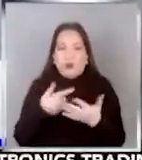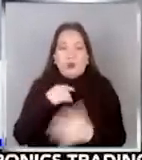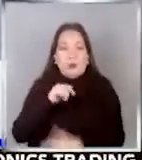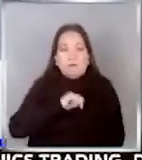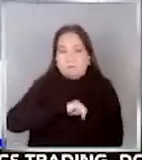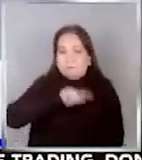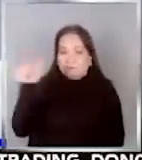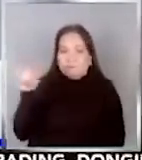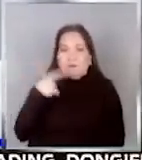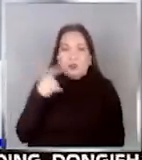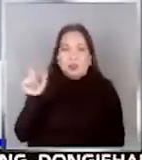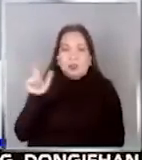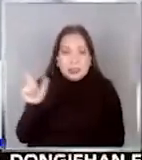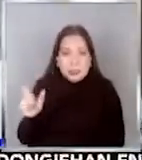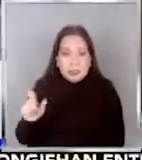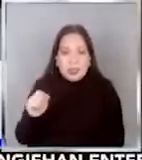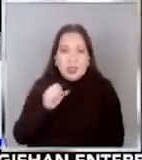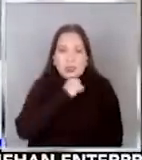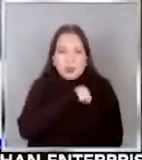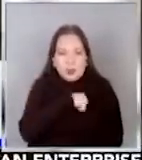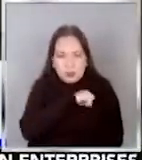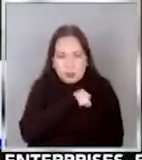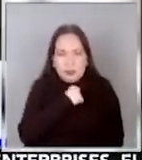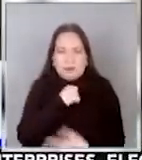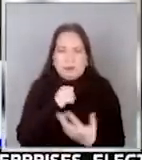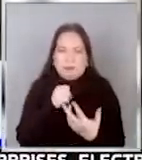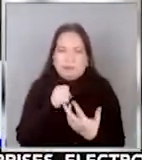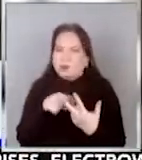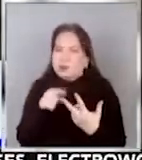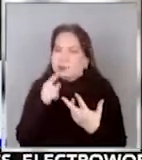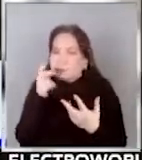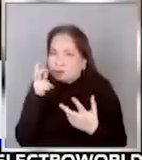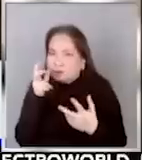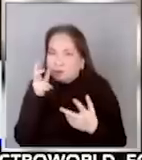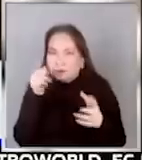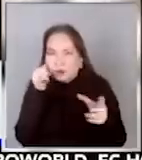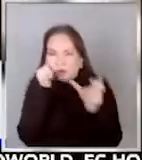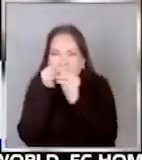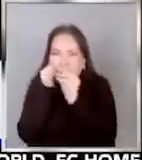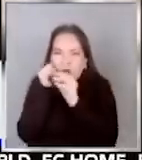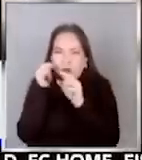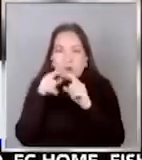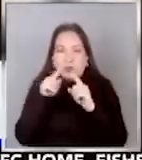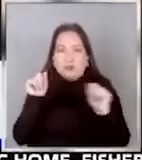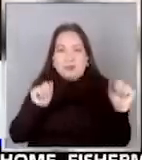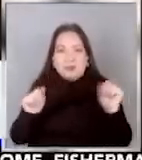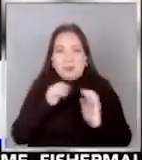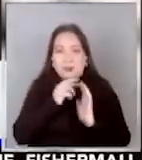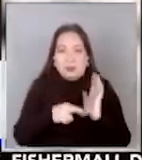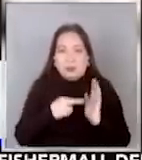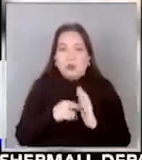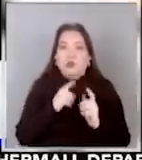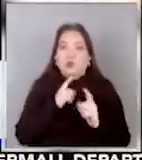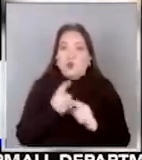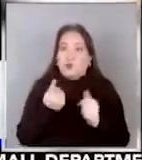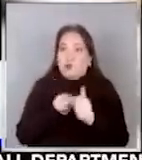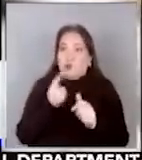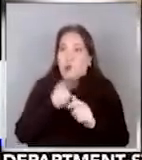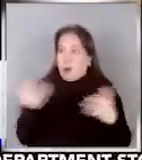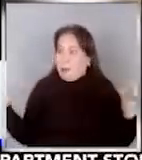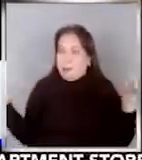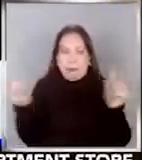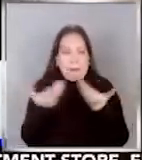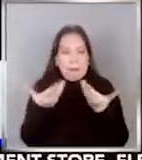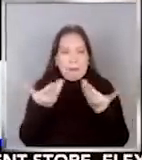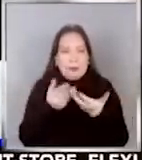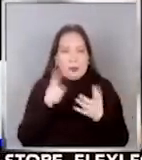Italy at Switzerland kung saan kukunan ang ilan sa mga eksena. Lalo't first time na magkakatrabaho ang mga bidang